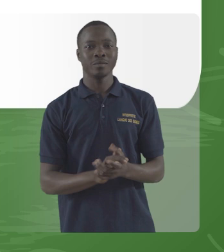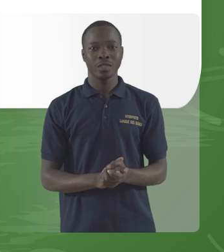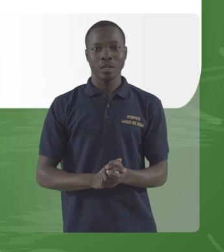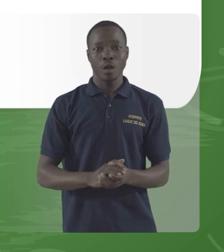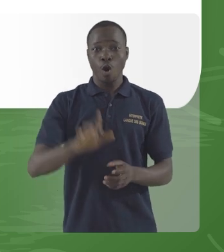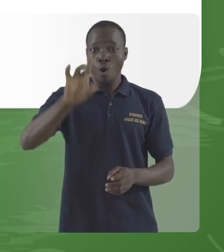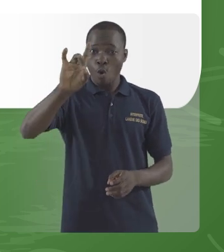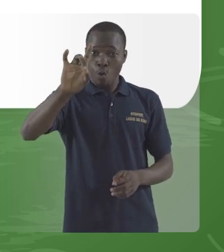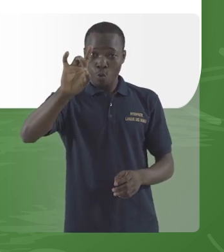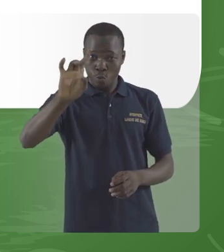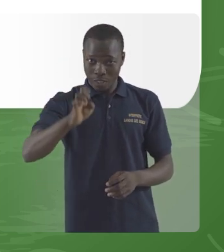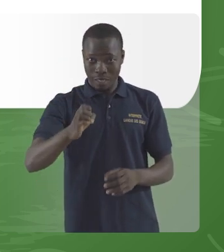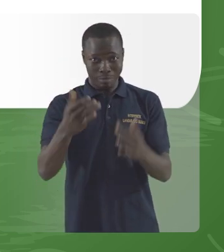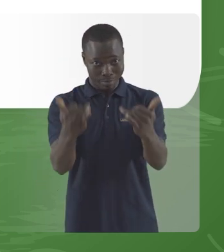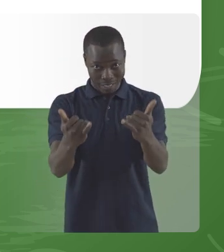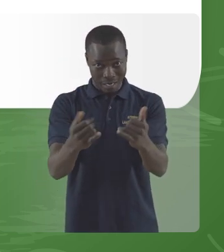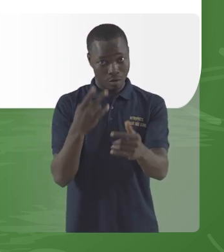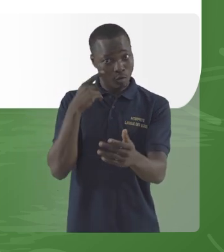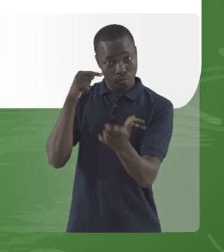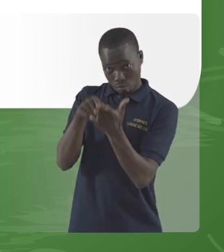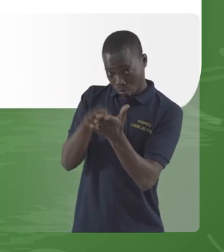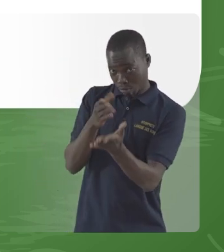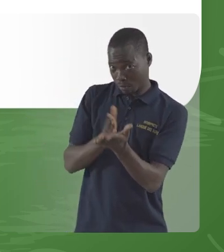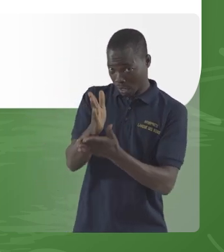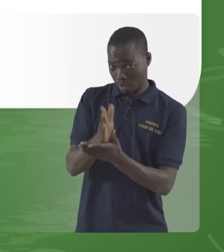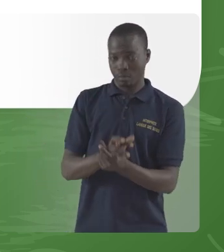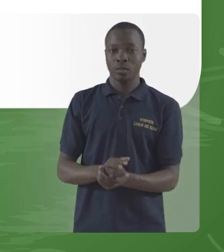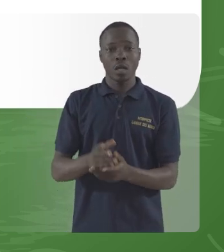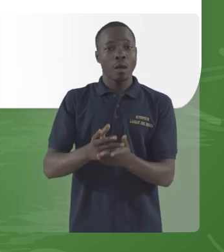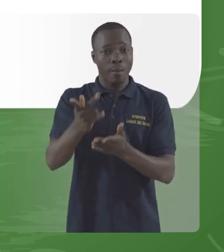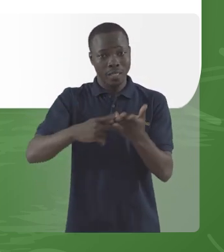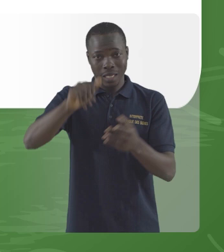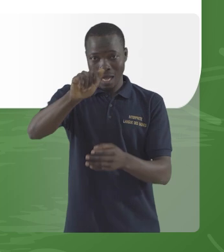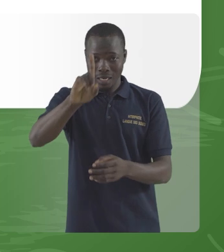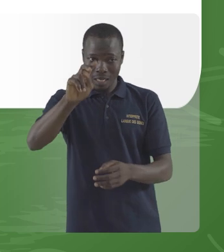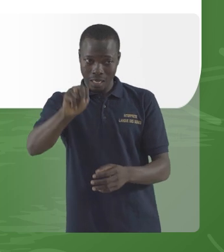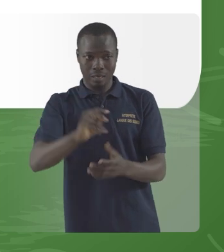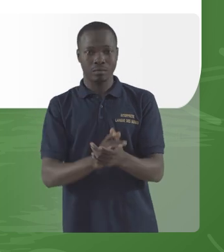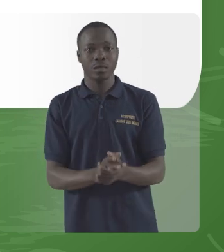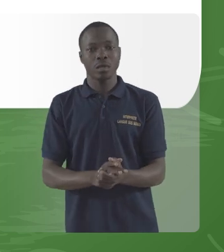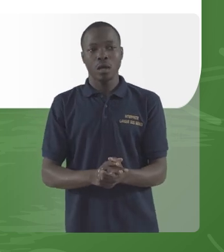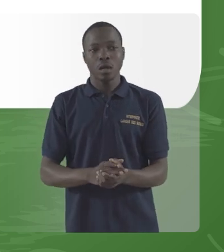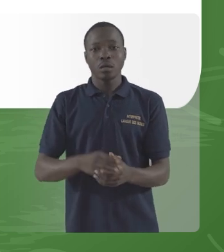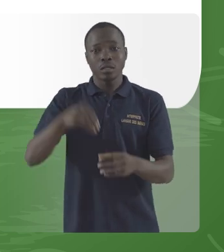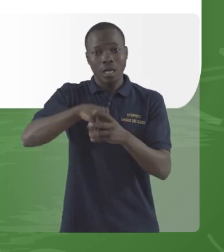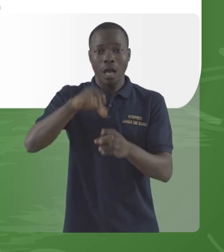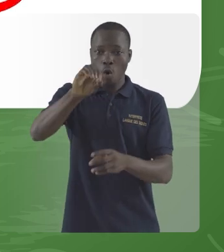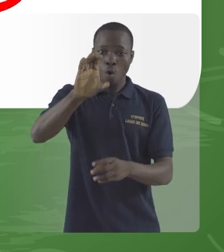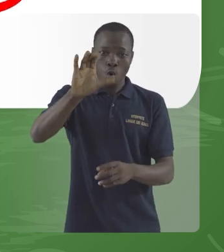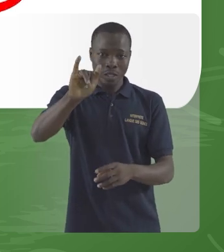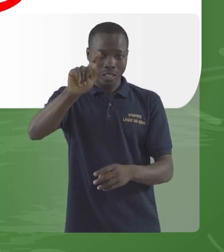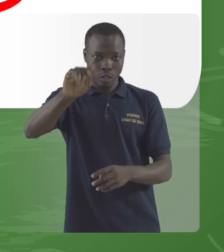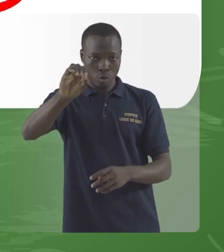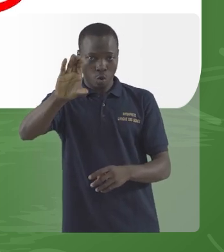triplet GAC de la portion d'ADN qui code pour l'ocytocine